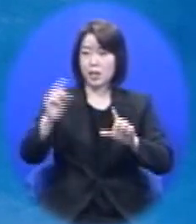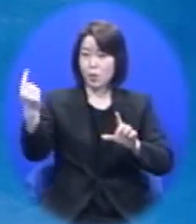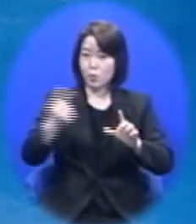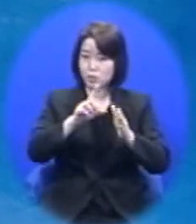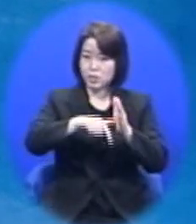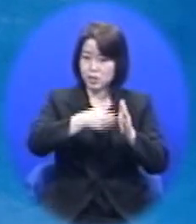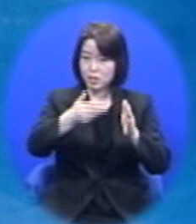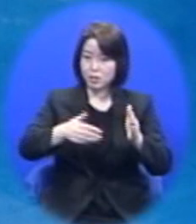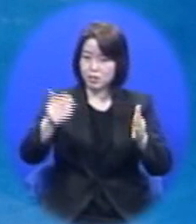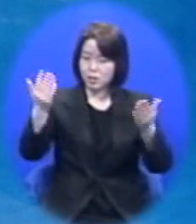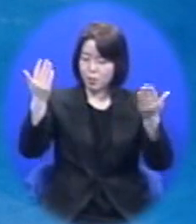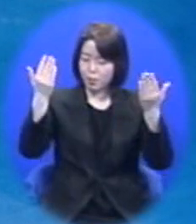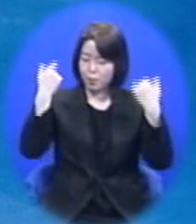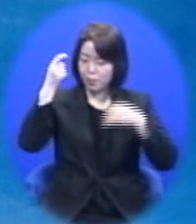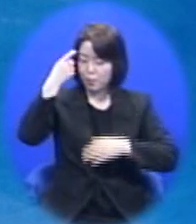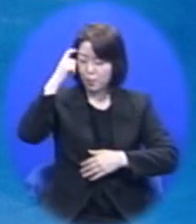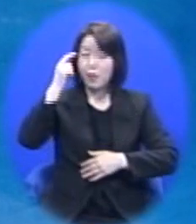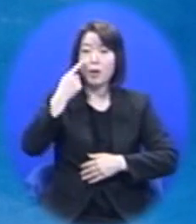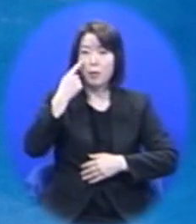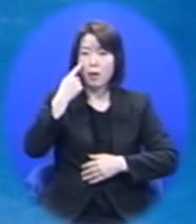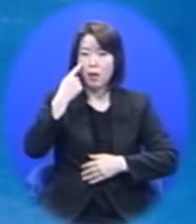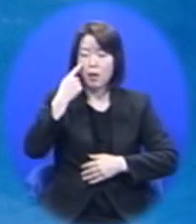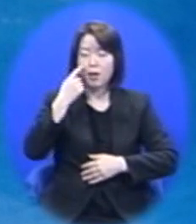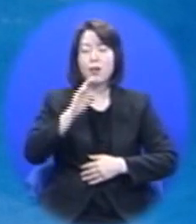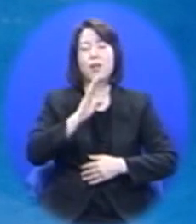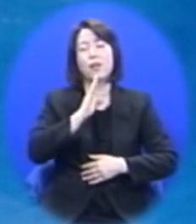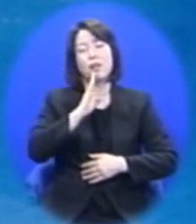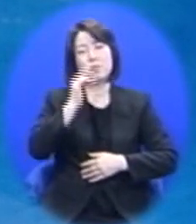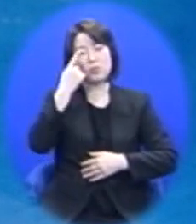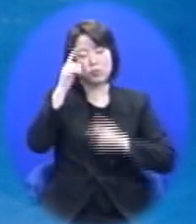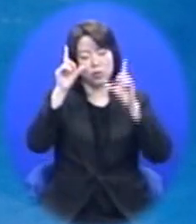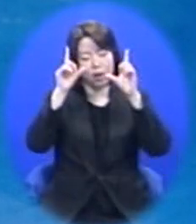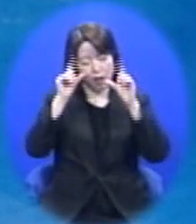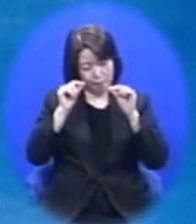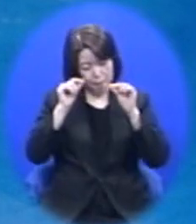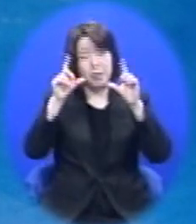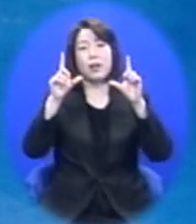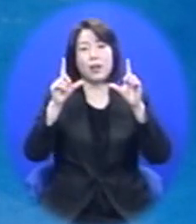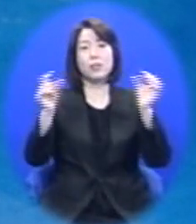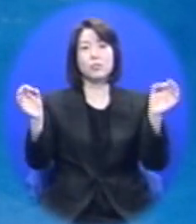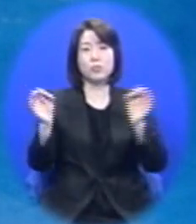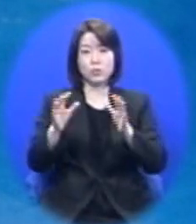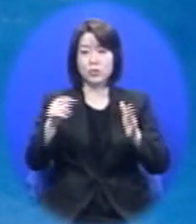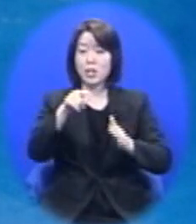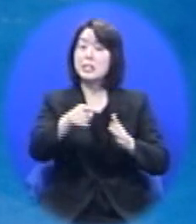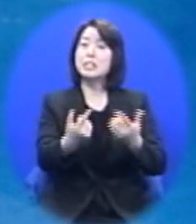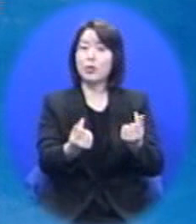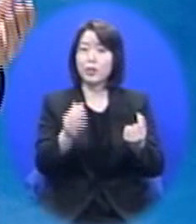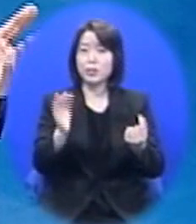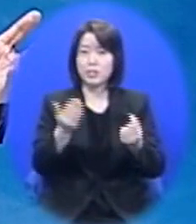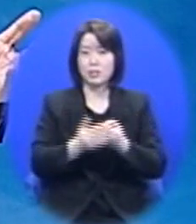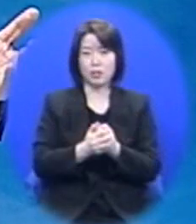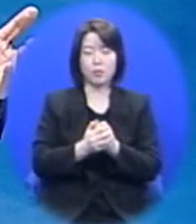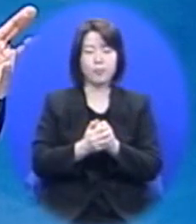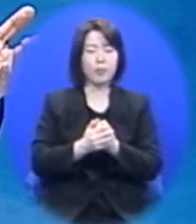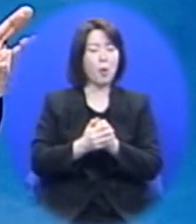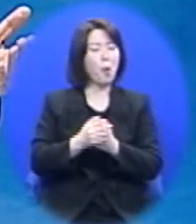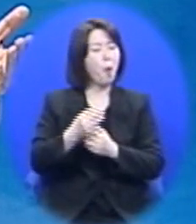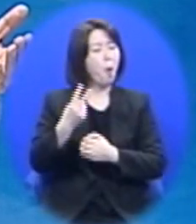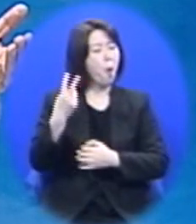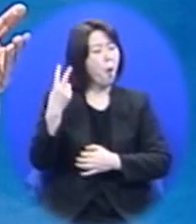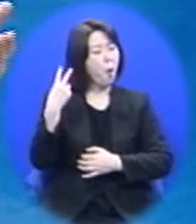보세요. 정말 눈 깜빡하는 순간에 이렇게 됐잖아요. 엊그제